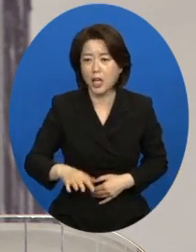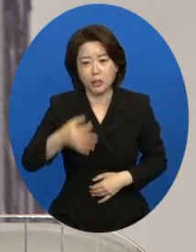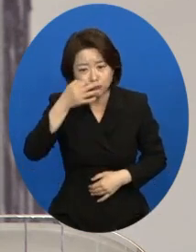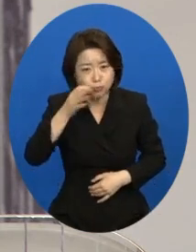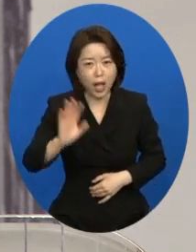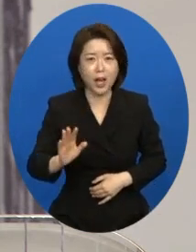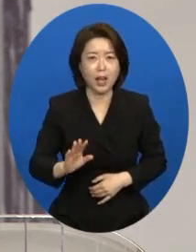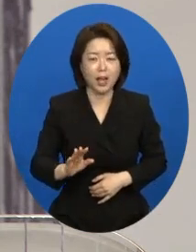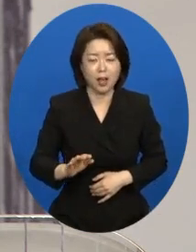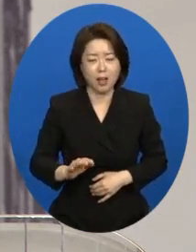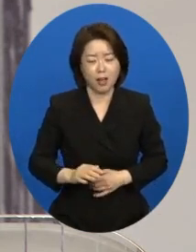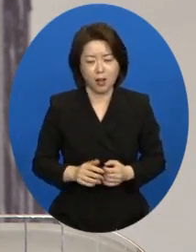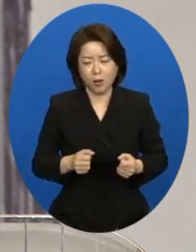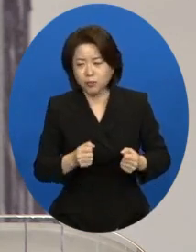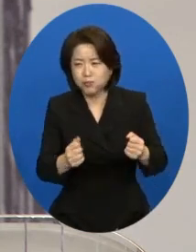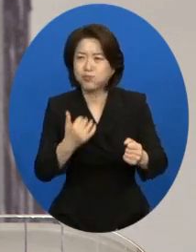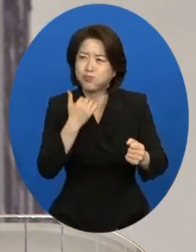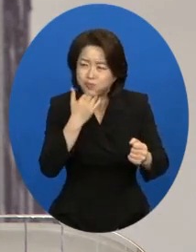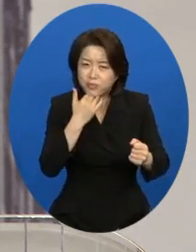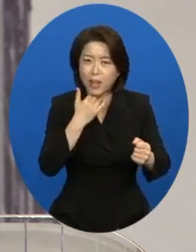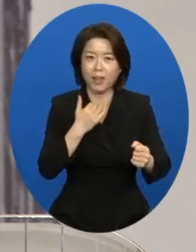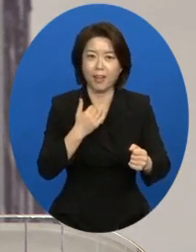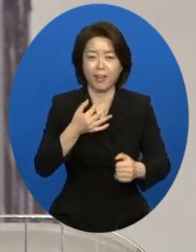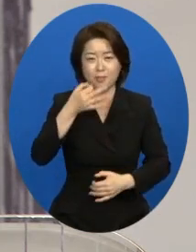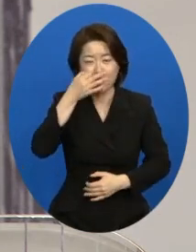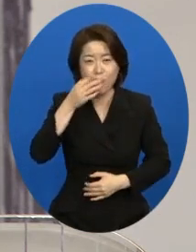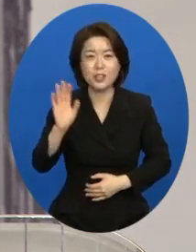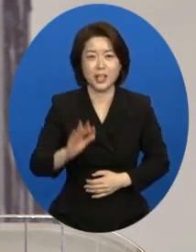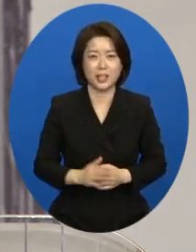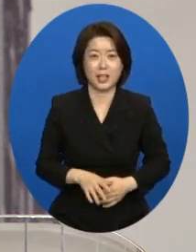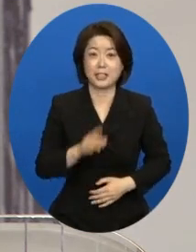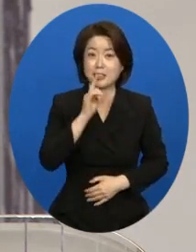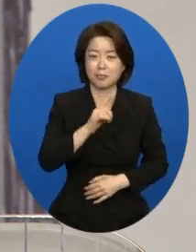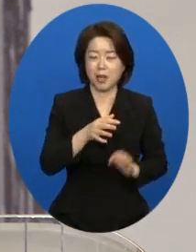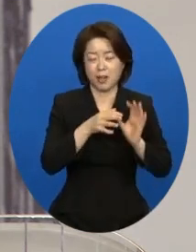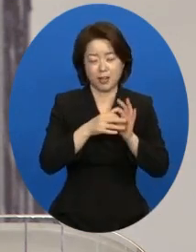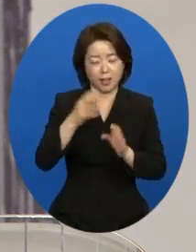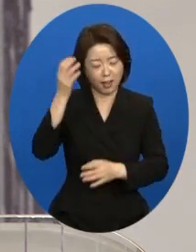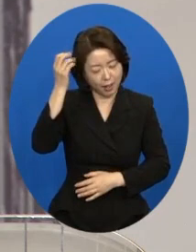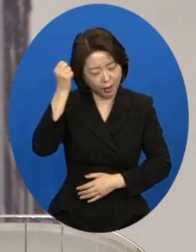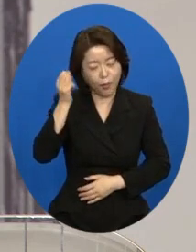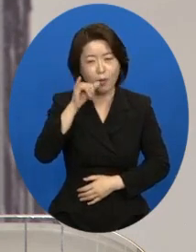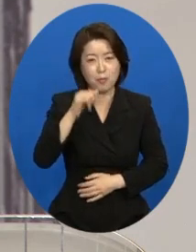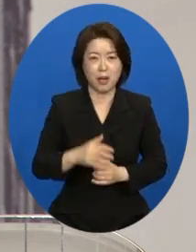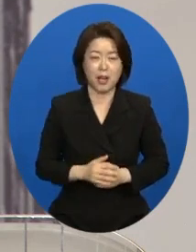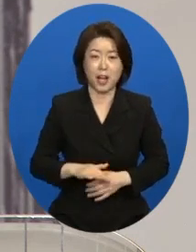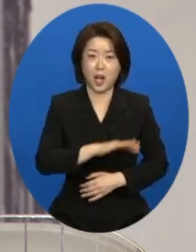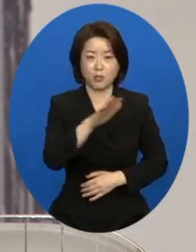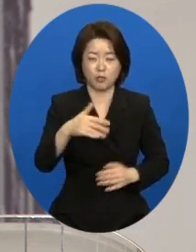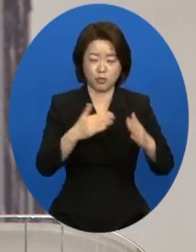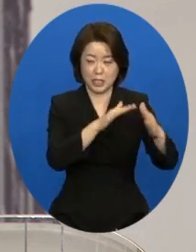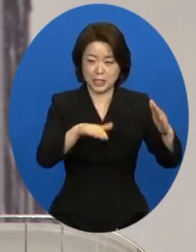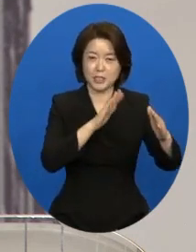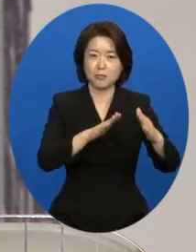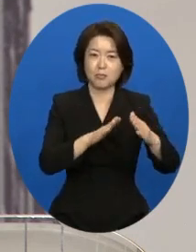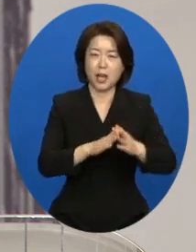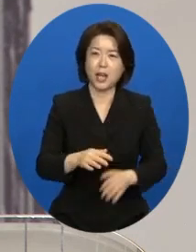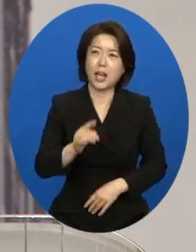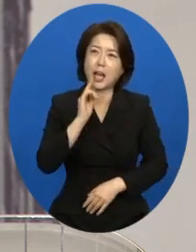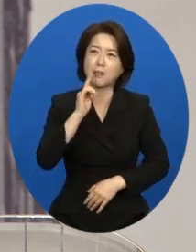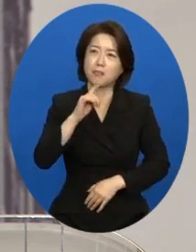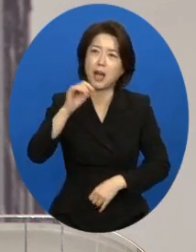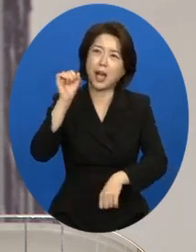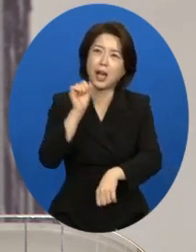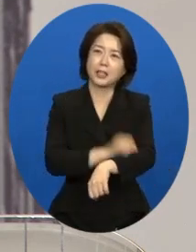보인다 이거예요. 그래서 그 말이 계속 생각이 났어요. 저희 집의 어록 중에 하나가 되었습니다. 여행이 안